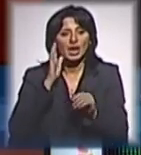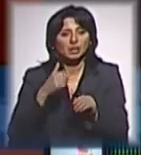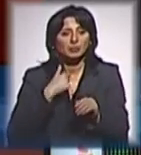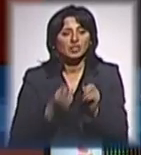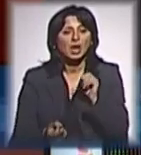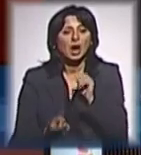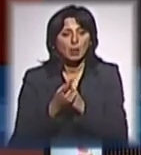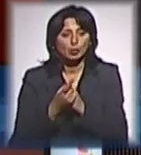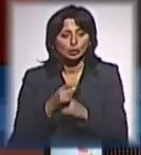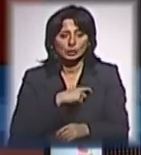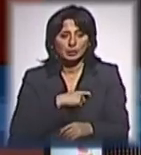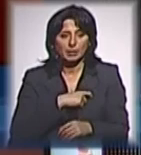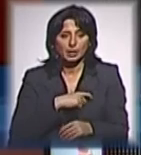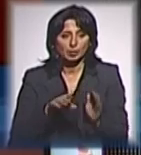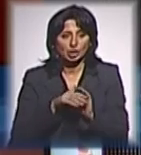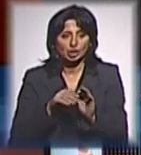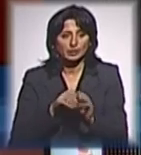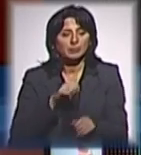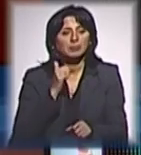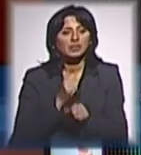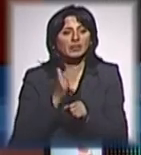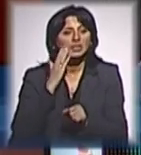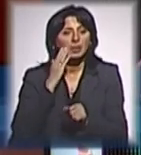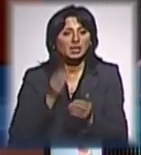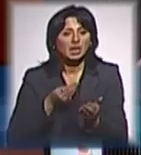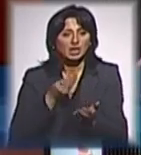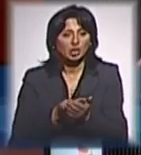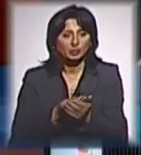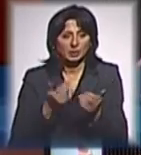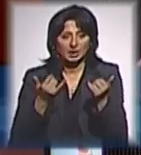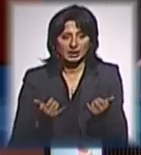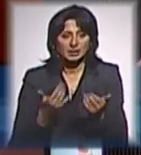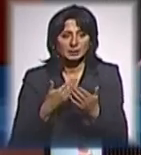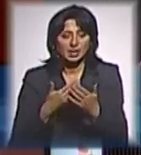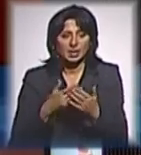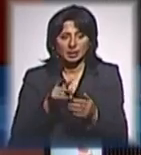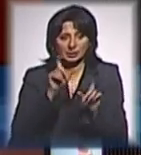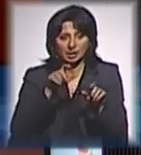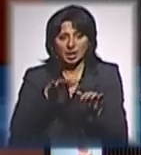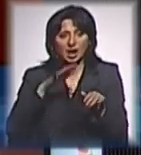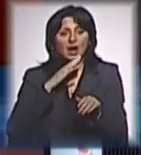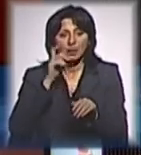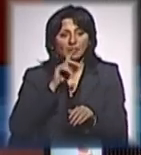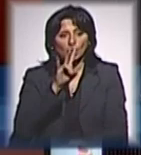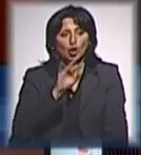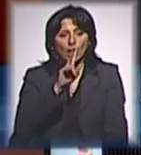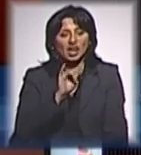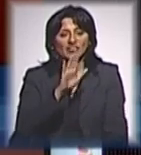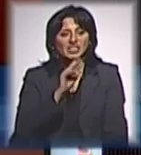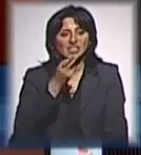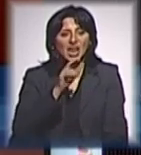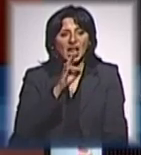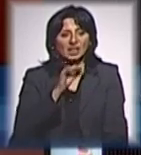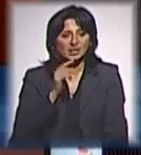ჩვენი ამოცანა საპარლამენტო არჩევნებისთვის? თავი არის სამართლიანობის აღდგენა. აქ დღეს მაგალითად სტუდიაში ბრძანდება ქალბატონი ნორა კვიციანი